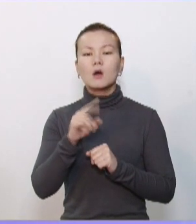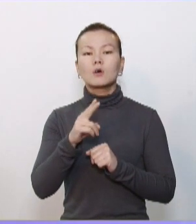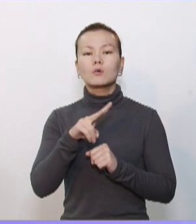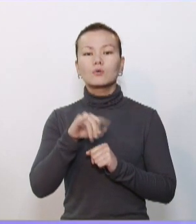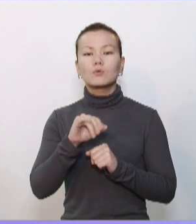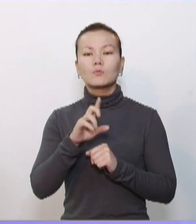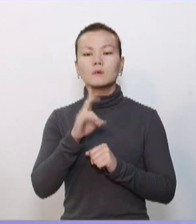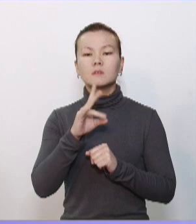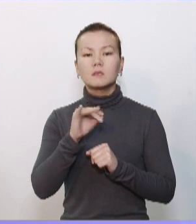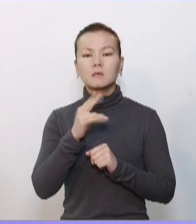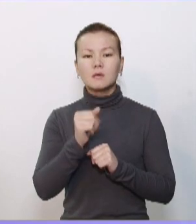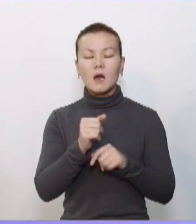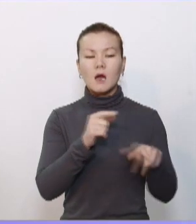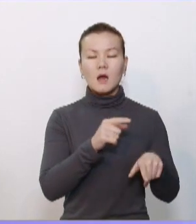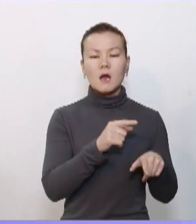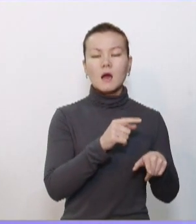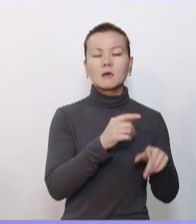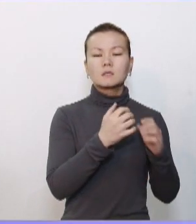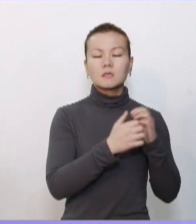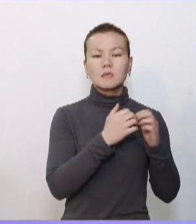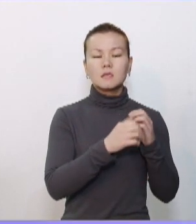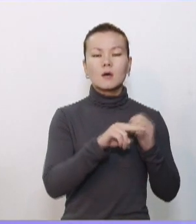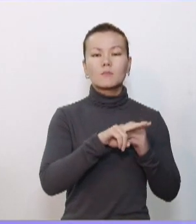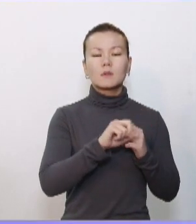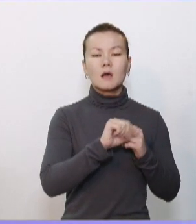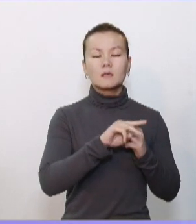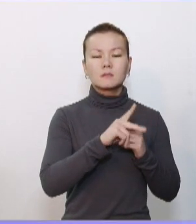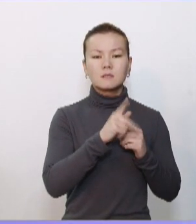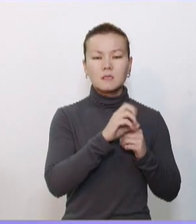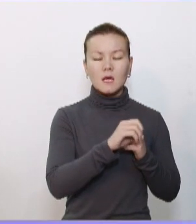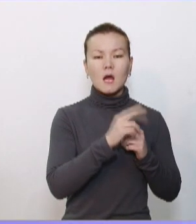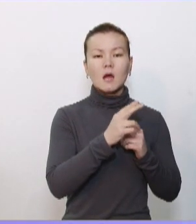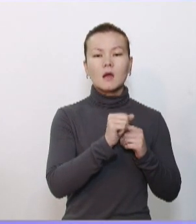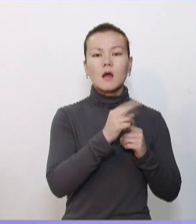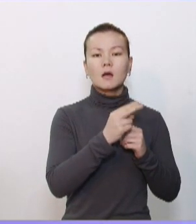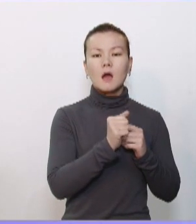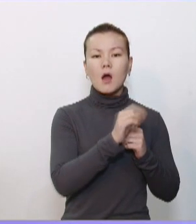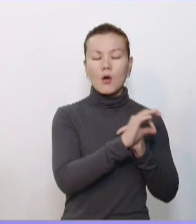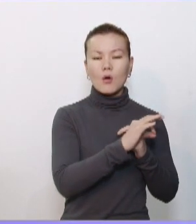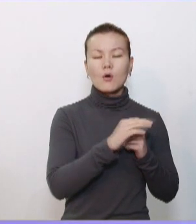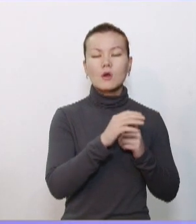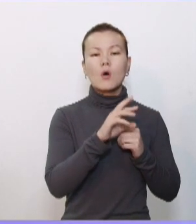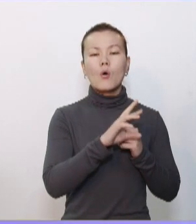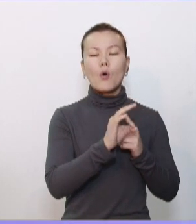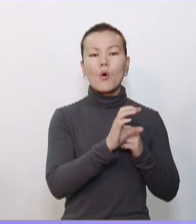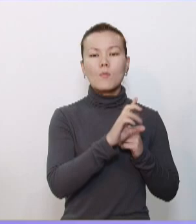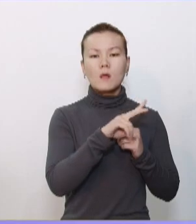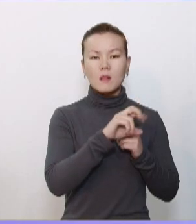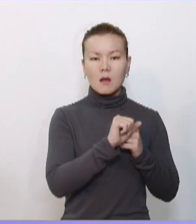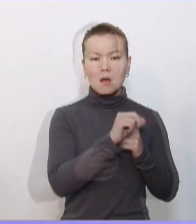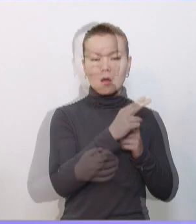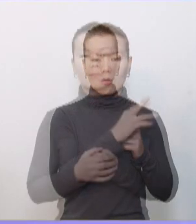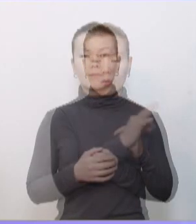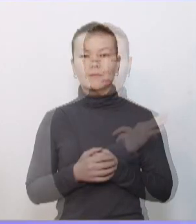к среднему роду «платье», «какао», «облако», «яблоко», «пальто».